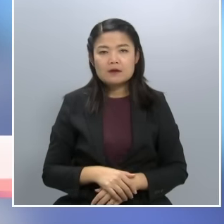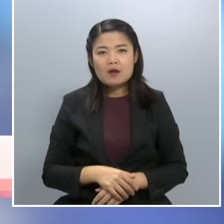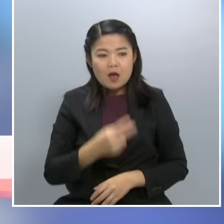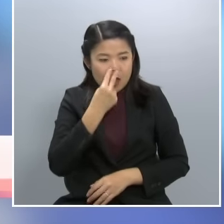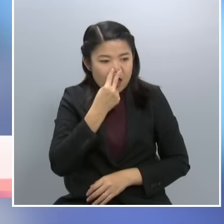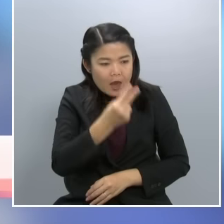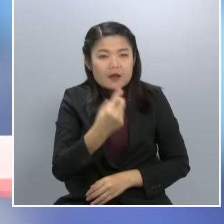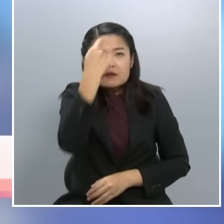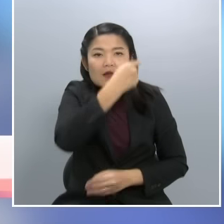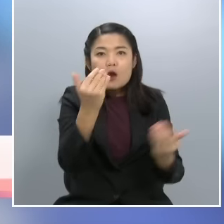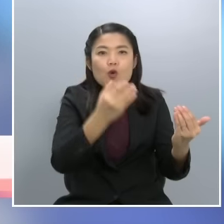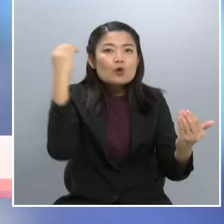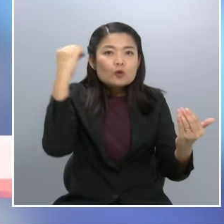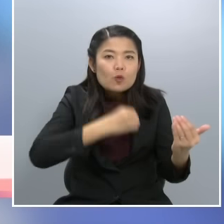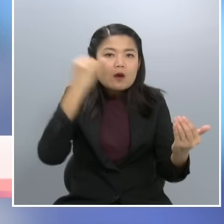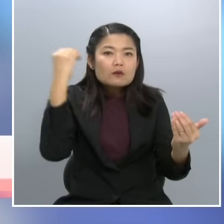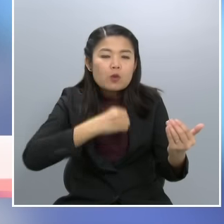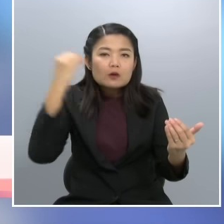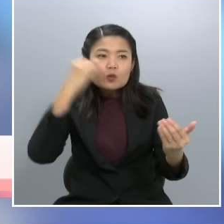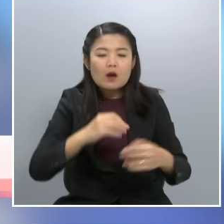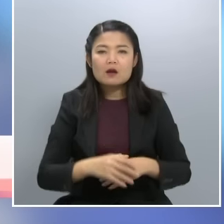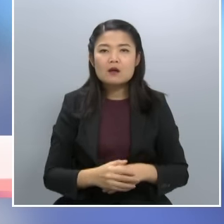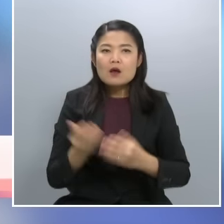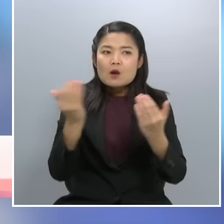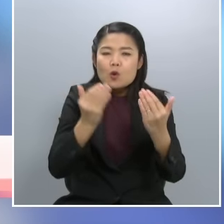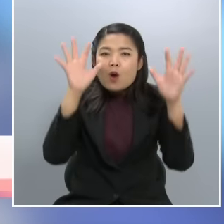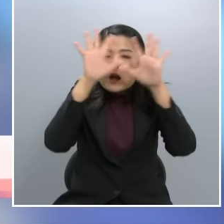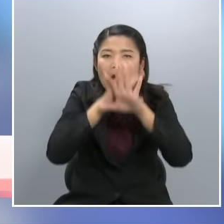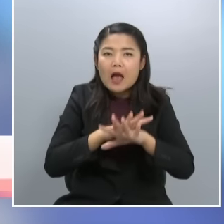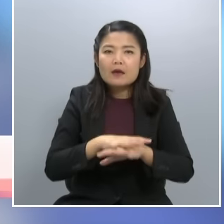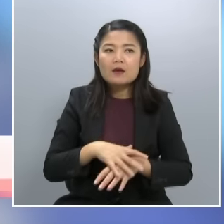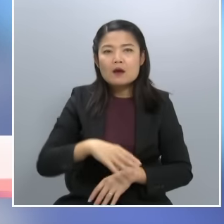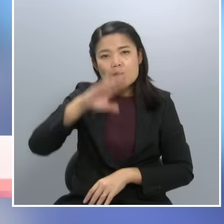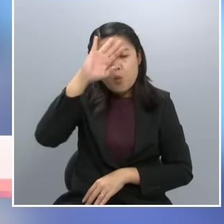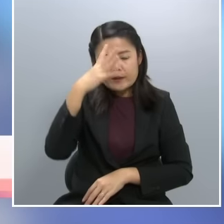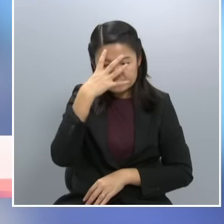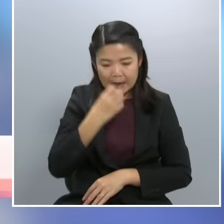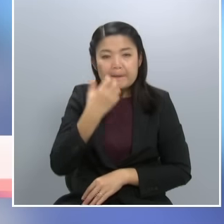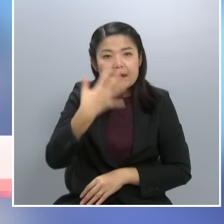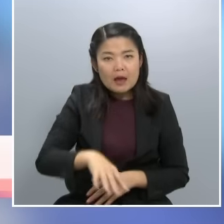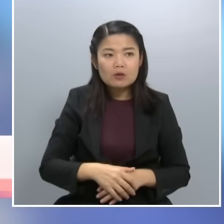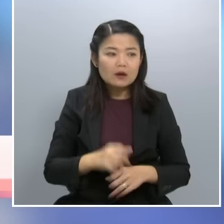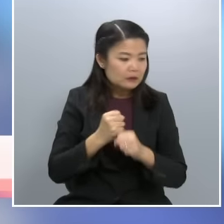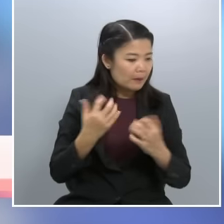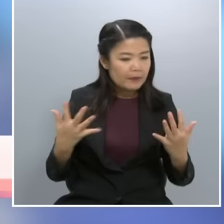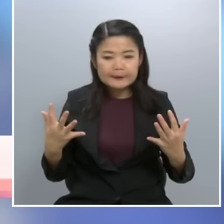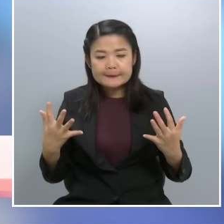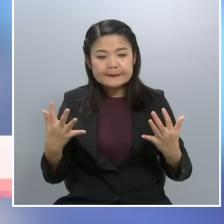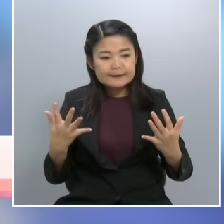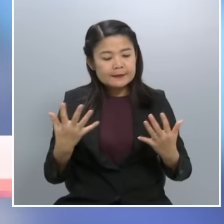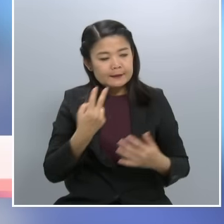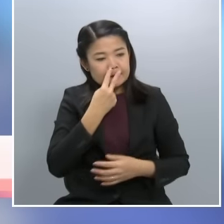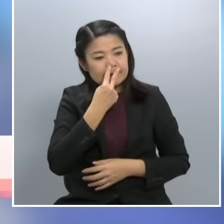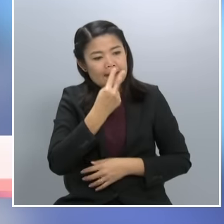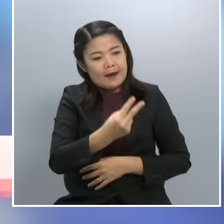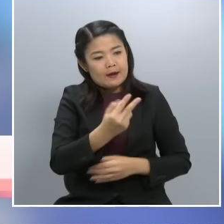วันแล้วลูกสาวผมเนี่ยมันลักษณะเหมือนจะเป็นเด็กซึมเศร้าไปแล้วค่ะทำอะไรไม่ถูกได้แต่นั่งงงนั่ง